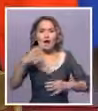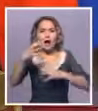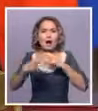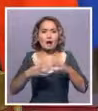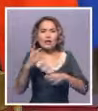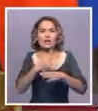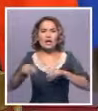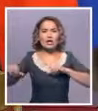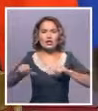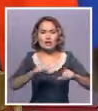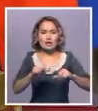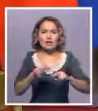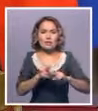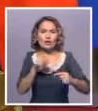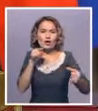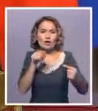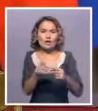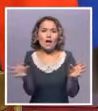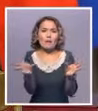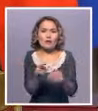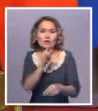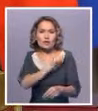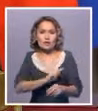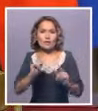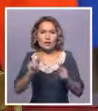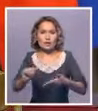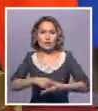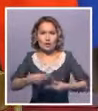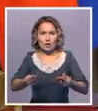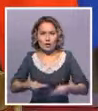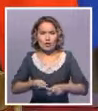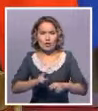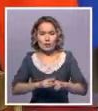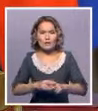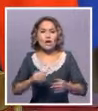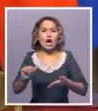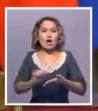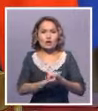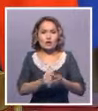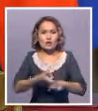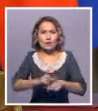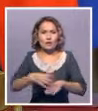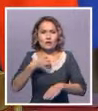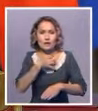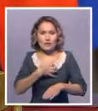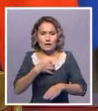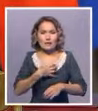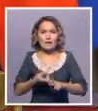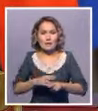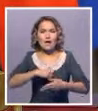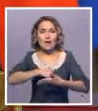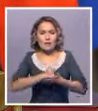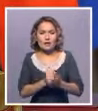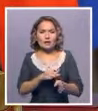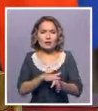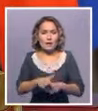терроризмге қарсы күрес тақырыбы бойынша бірлескен мәлімдемеге қол қоямыз. Бүгін ұсынылып отырған құжаттардың маңызы зор. Бұл құжаттарды бекіту, оны іске